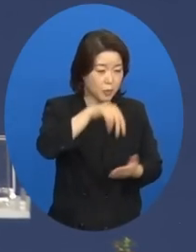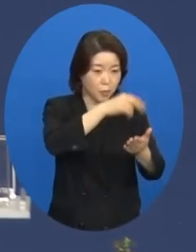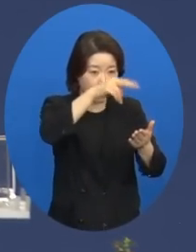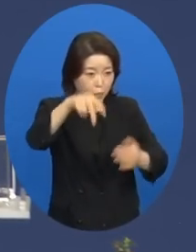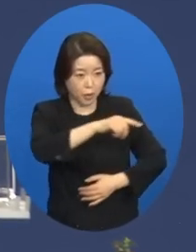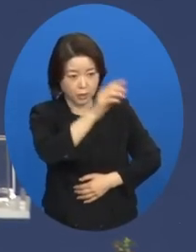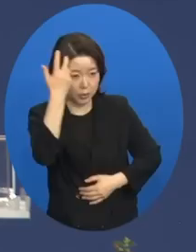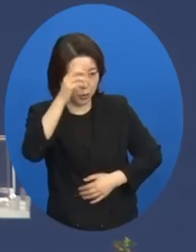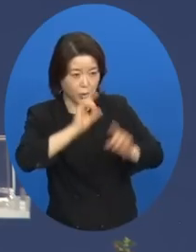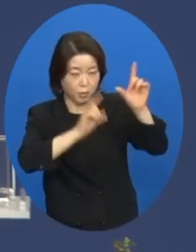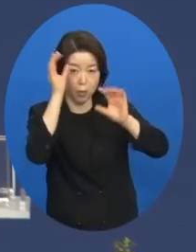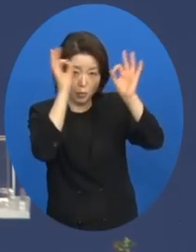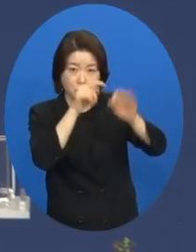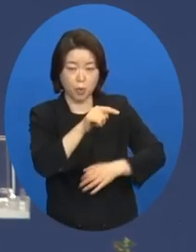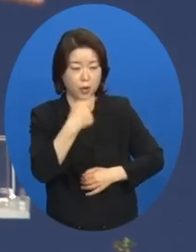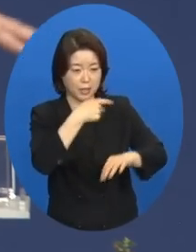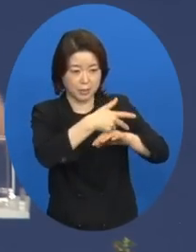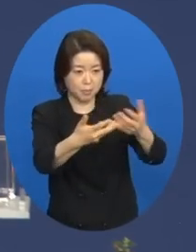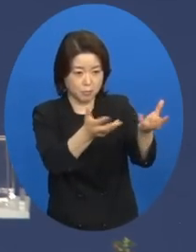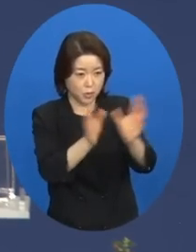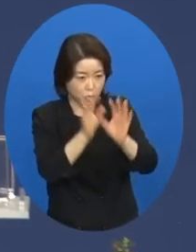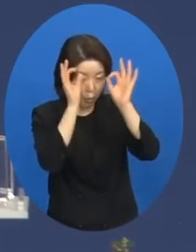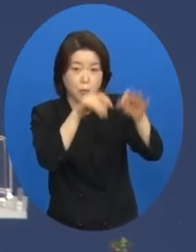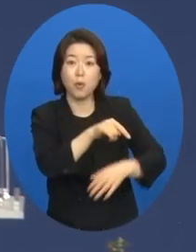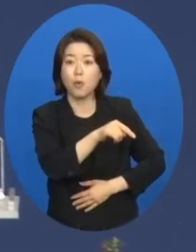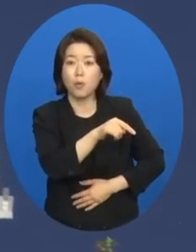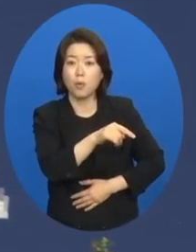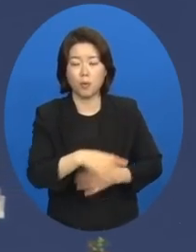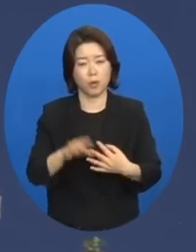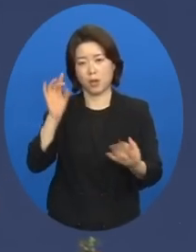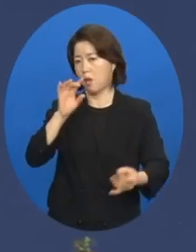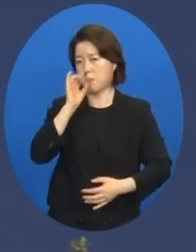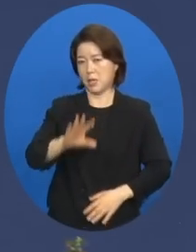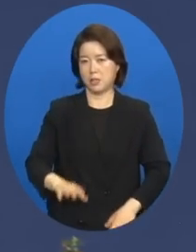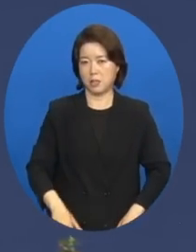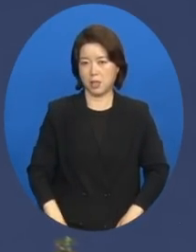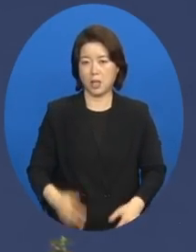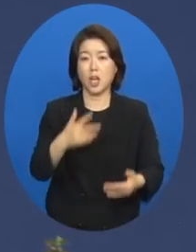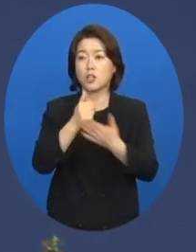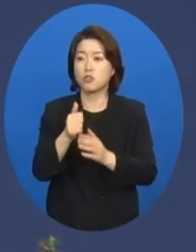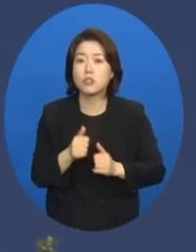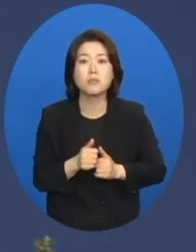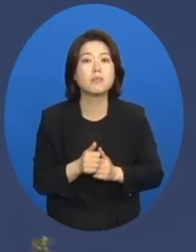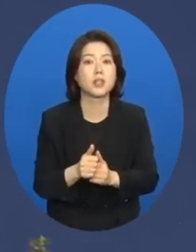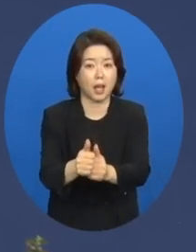보이기 시작하고 민족들이 보이기 시작하면 우린 가만히 있을 수가 없어서 주님 따라